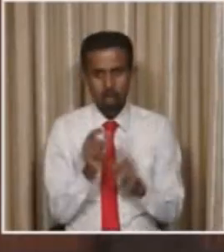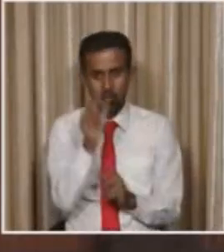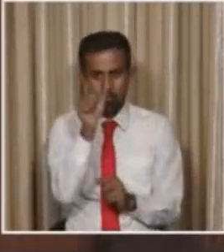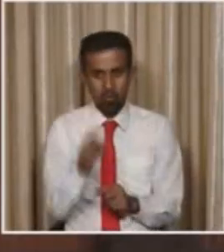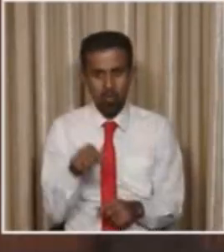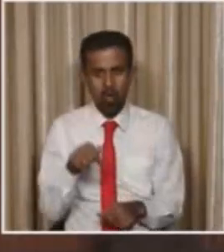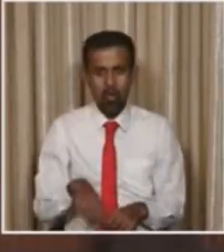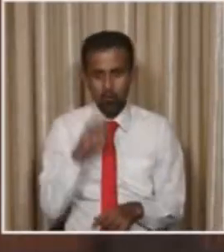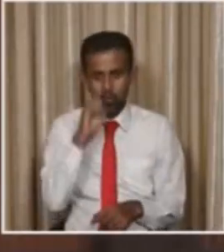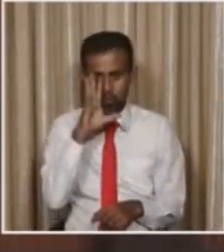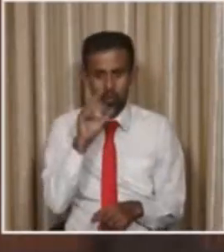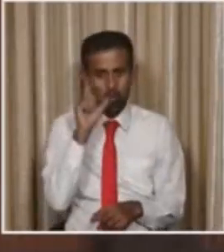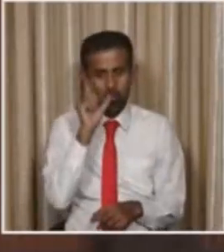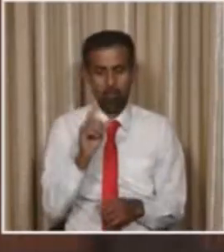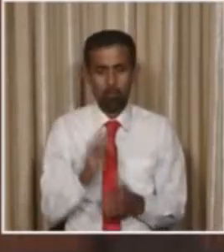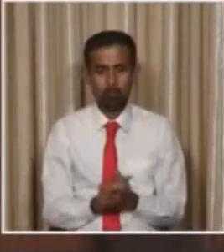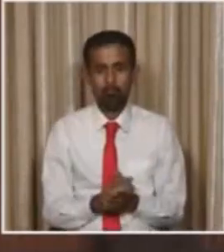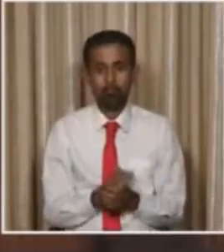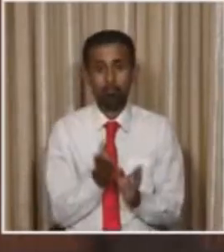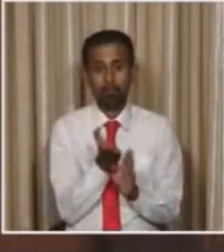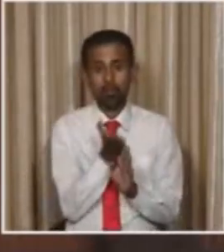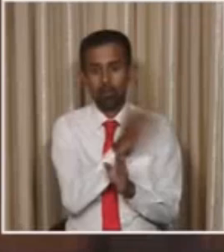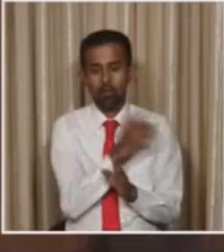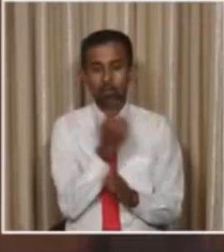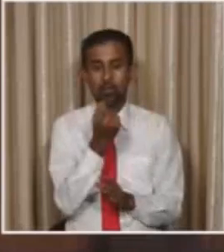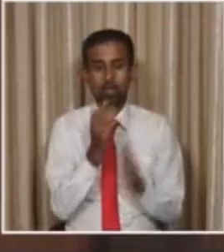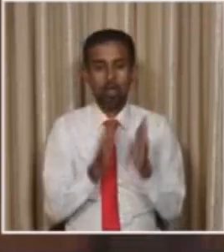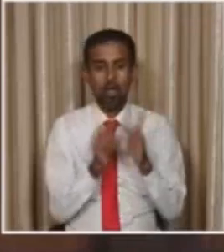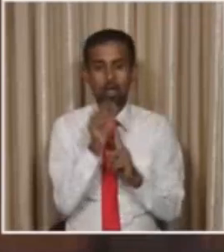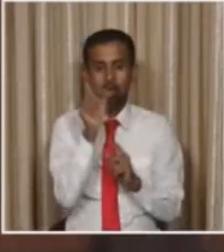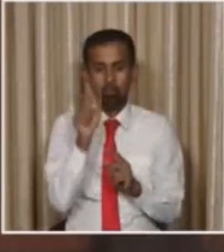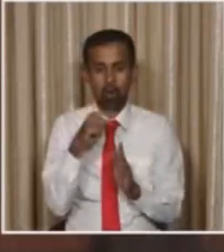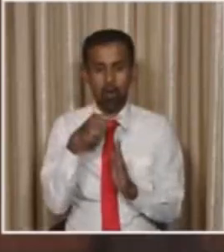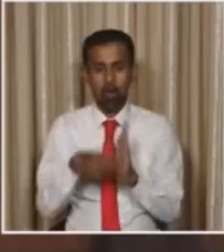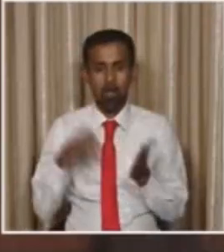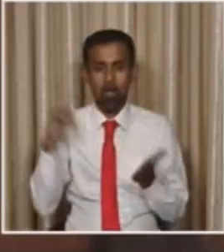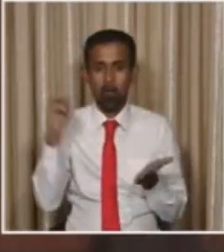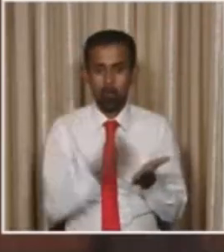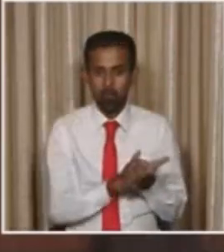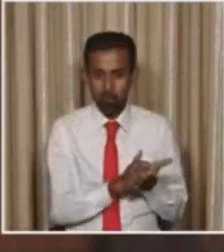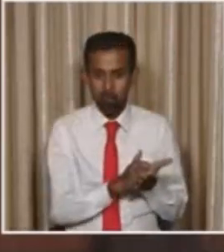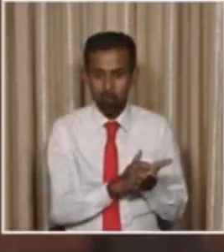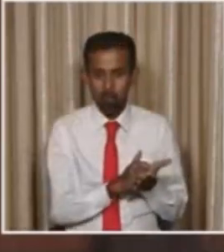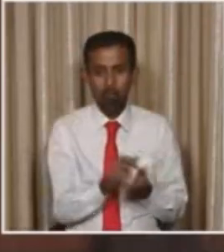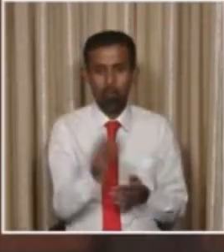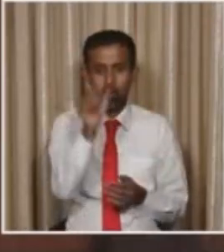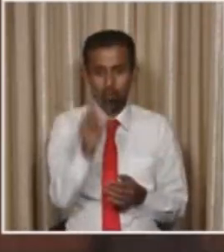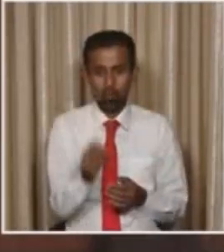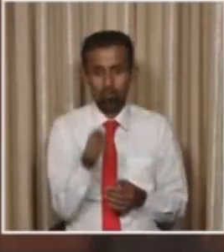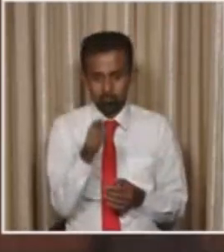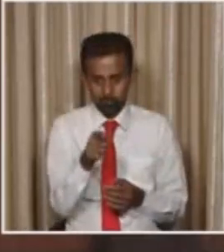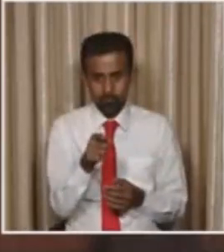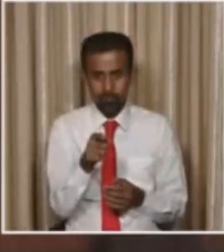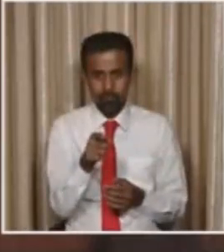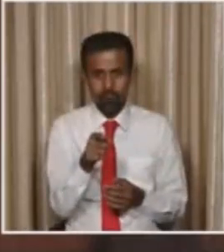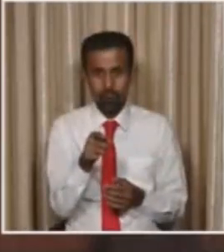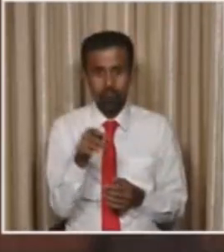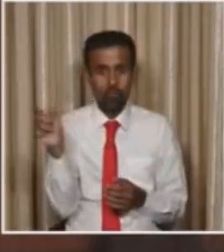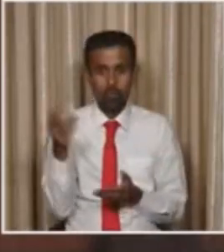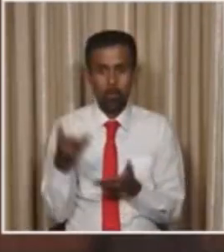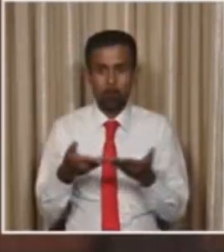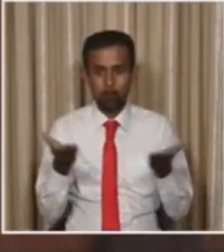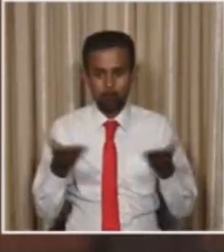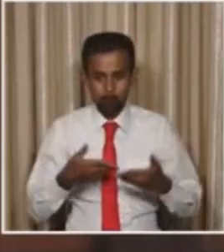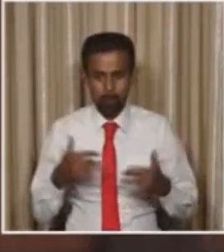நிதி அமைச்சர் அவர்கள் இன்று இலங்கைக்கு வருகை தந்த பொழுது நீங்களும் அந்த விமான நிலையத்திலே உங்களுடைய புகைப்படத்தையும் கண்டன, நீங்களும் அவரை வரவேற்கிறதுக்கு சென்றிருக்கிறீர்கள்.